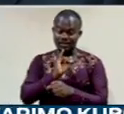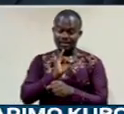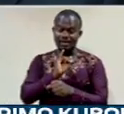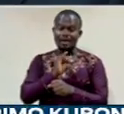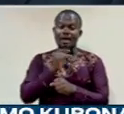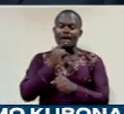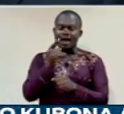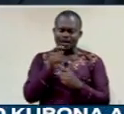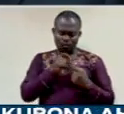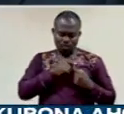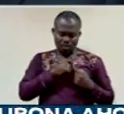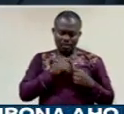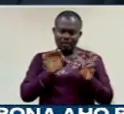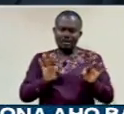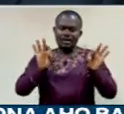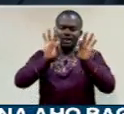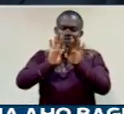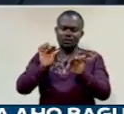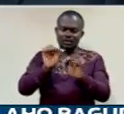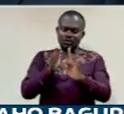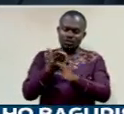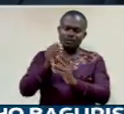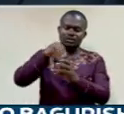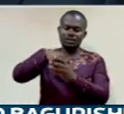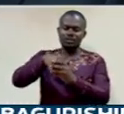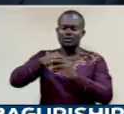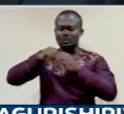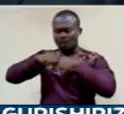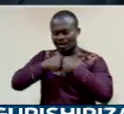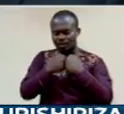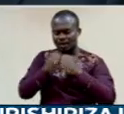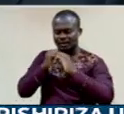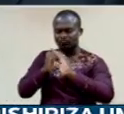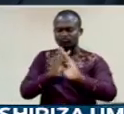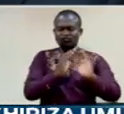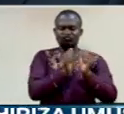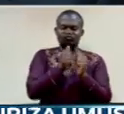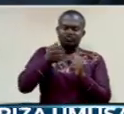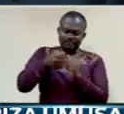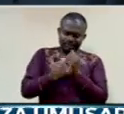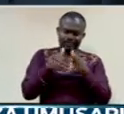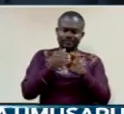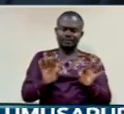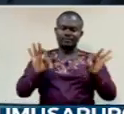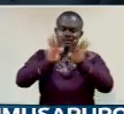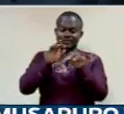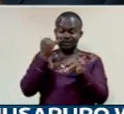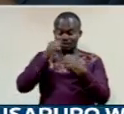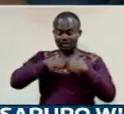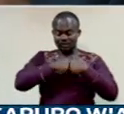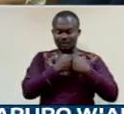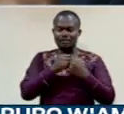ari umubabaro n'agaciro gake twanyuzemo twarwanye nako tukaba twubaka agaciro nubwo turwana na corona